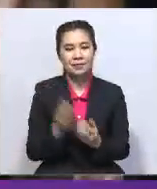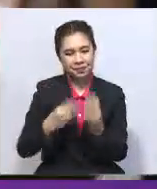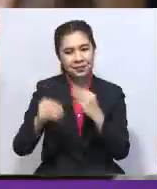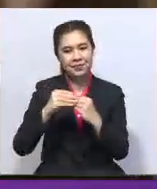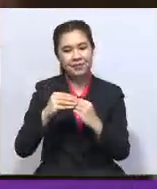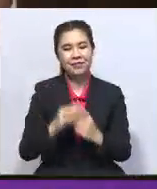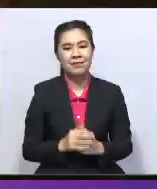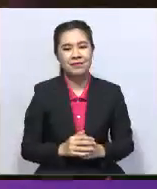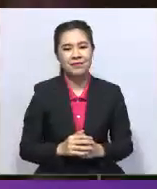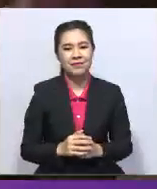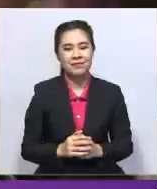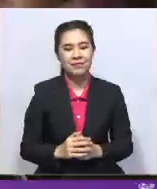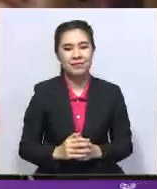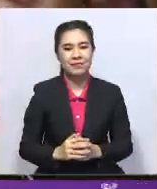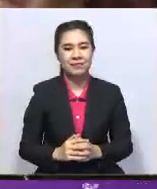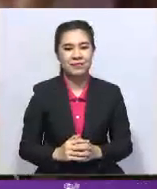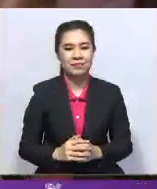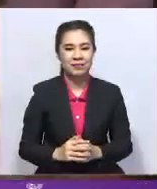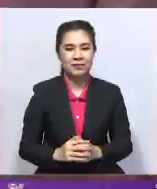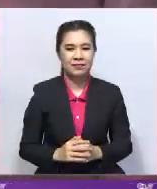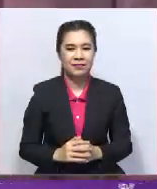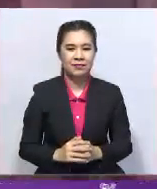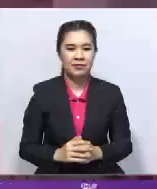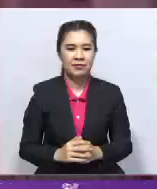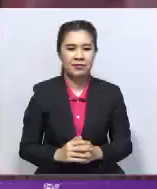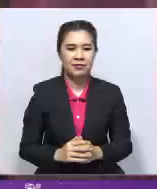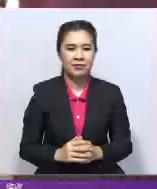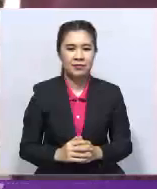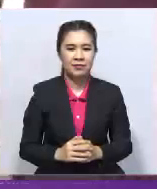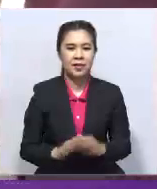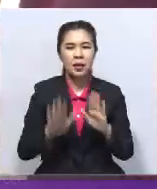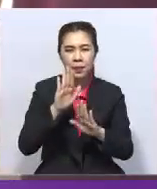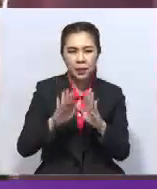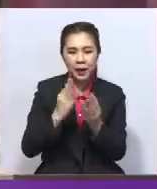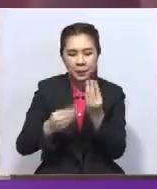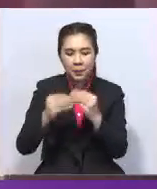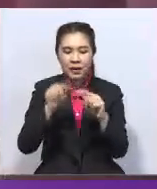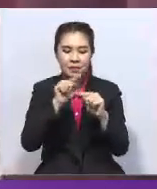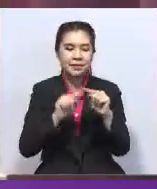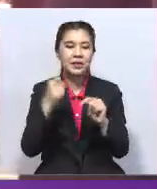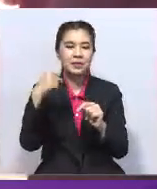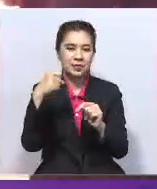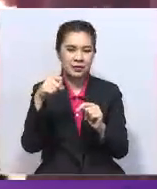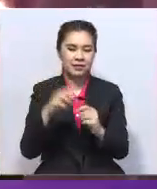งขึ้นนะคะ ของแพงข ึ้ นประมาณ เท่าไหร่สักประมาณ 10% ค่ะ